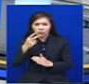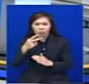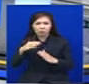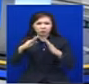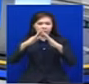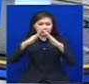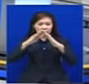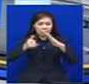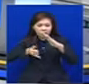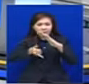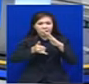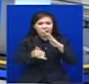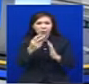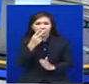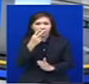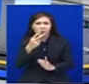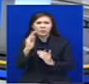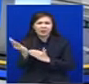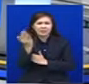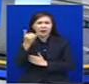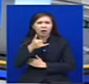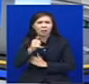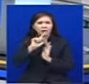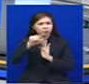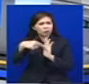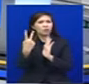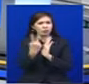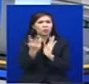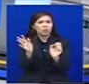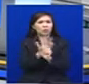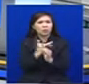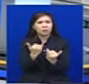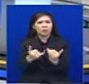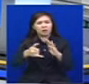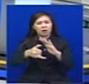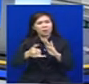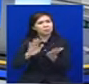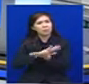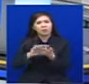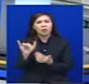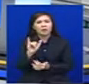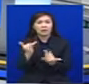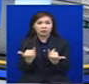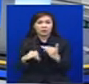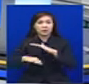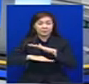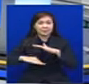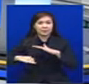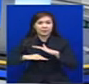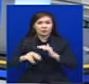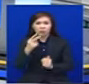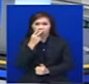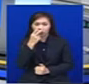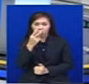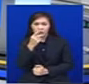ตั้งแต่เช้าแล้วฮะเข้าไปได้ตอนนี้ก็ประมาณเกือบ2ชั่วโมงแล้วครับ ครับ ตอนนี้ก็ยังไม่ออกมาในเบื้องต้นเนี่ยจากที่เราดูจุ